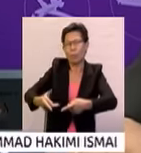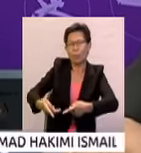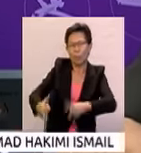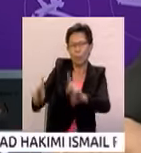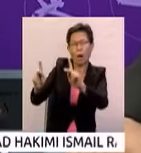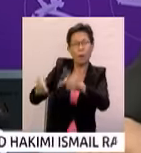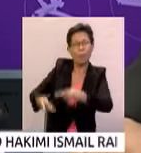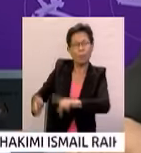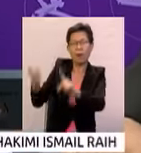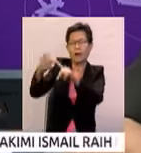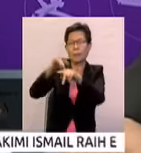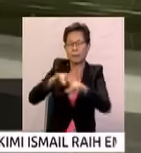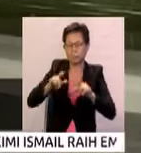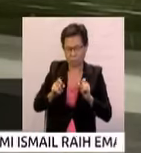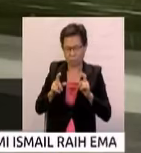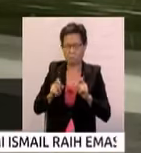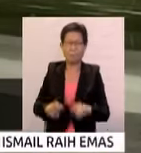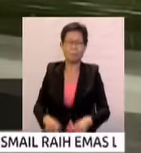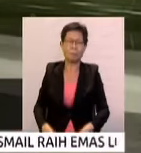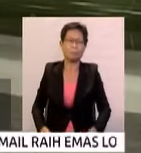kepada sektor swasta.